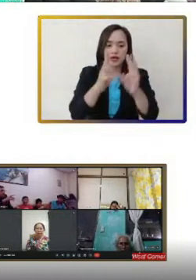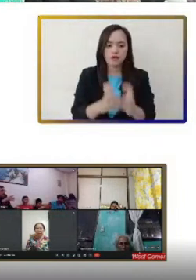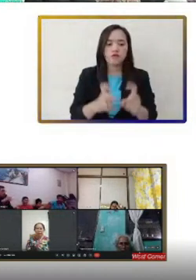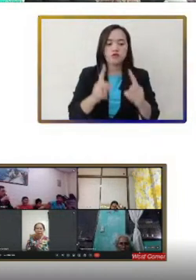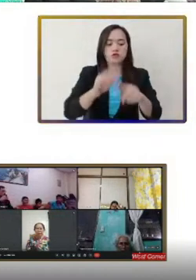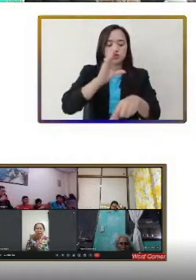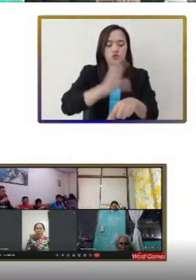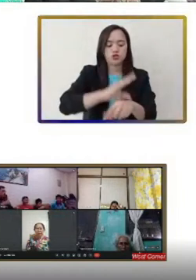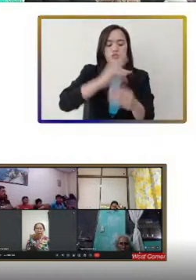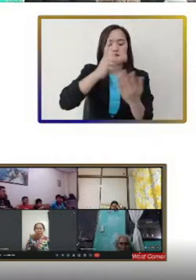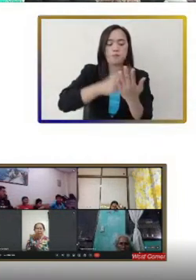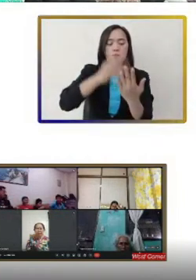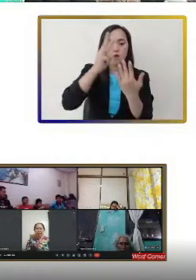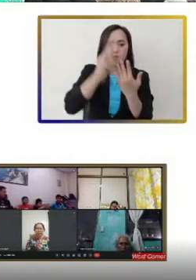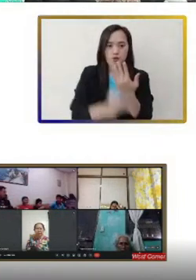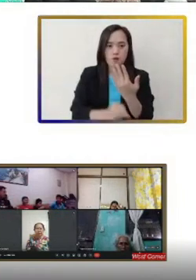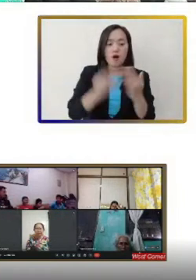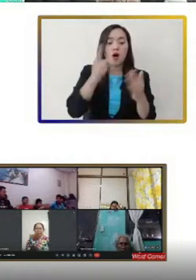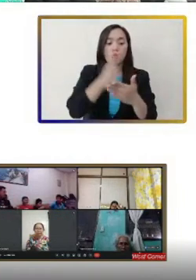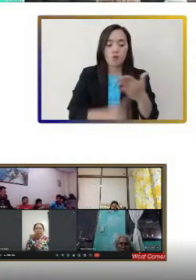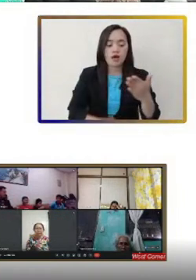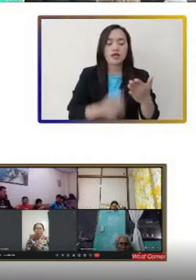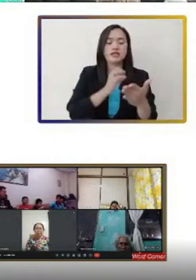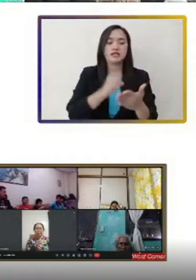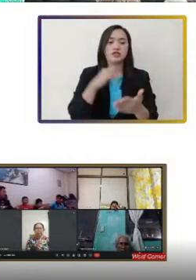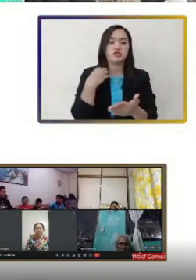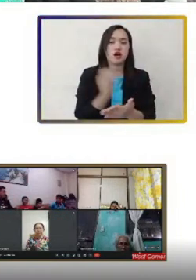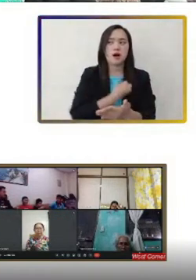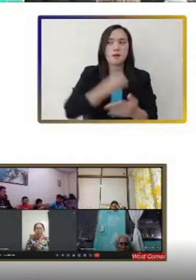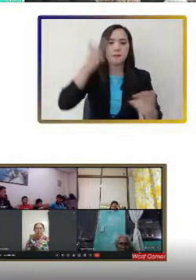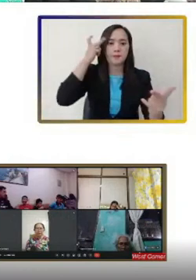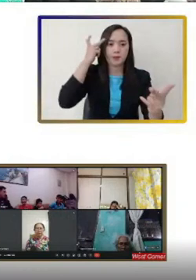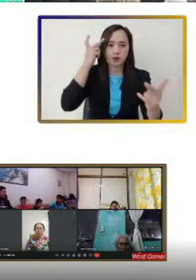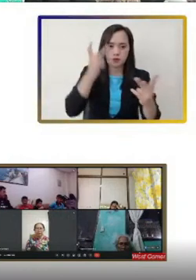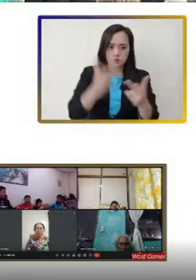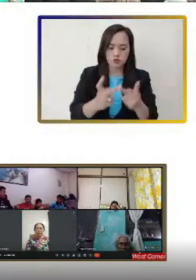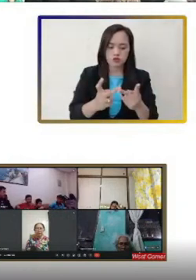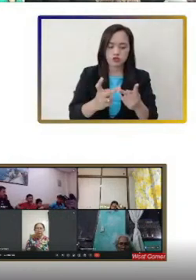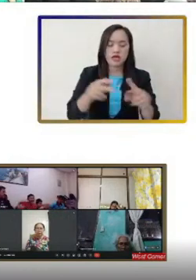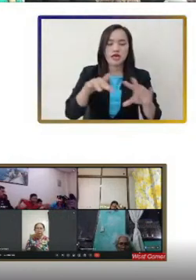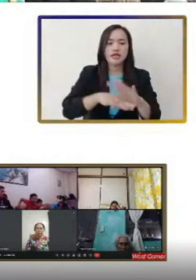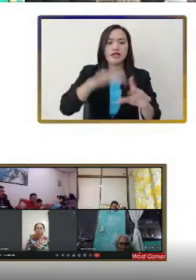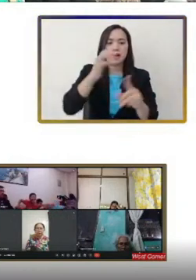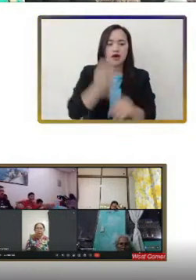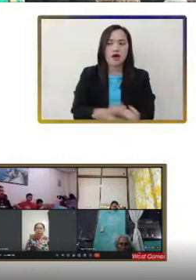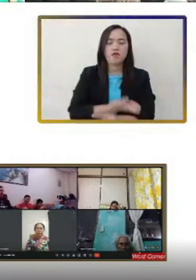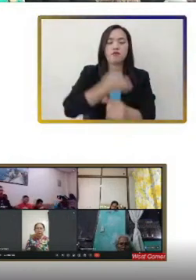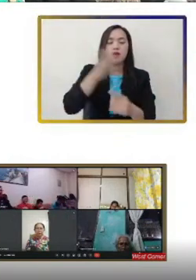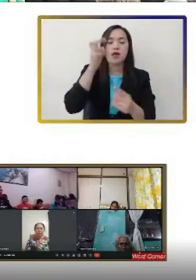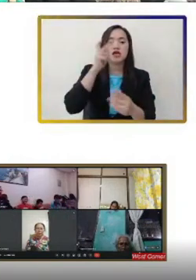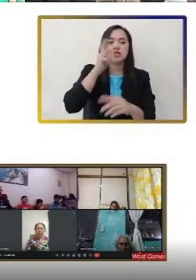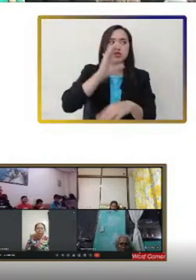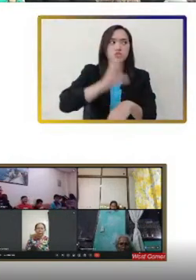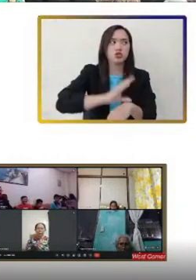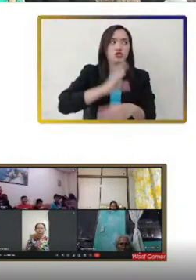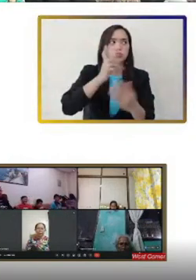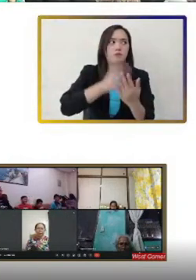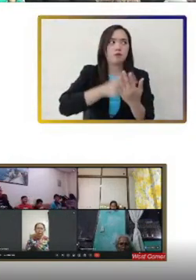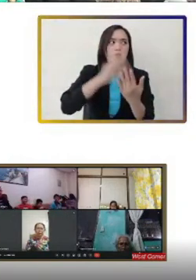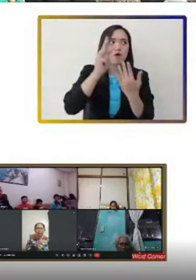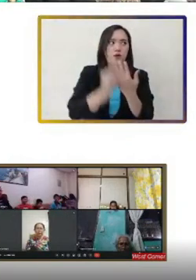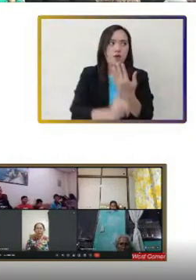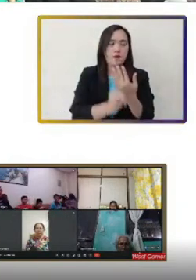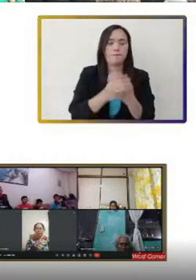po natin? See? So kaya makikita po natin 'yan sa mga series of messages